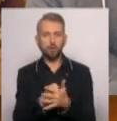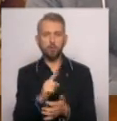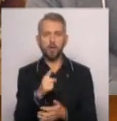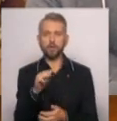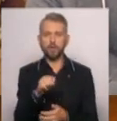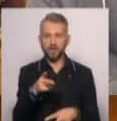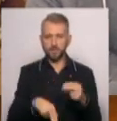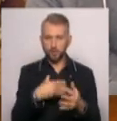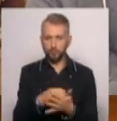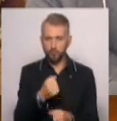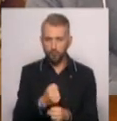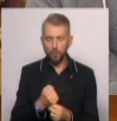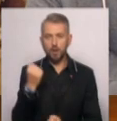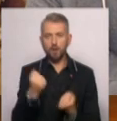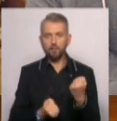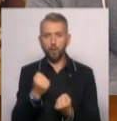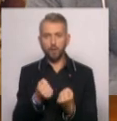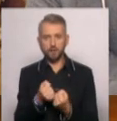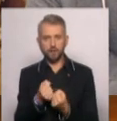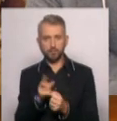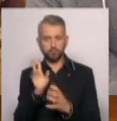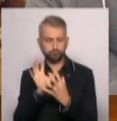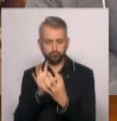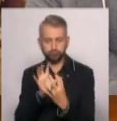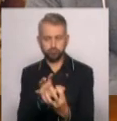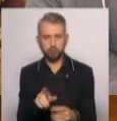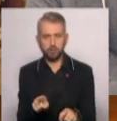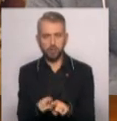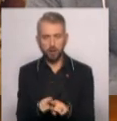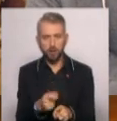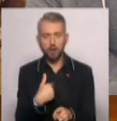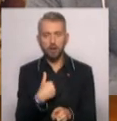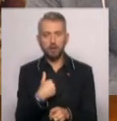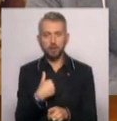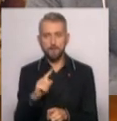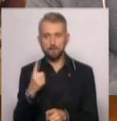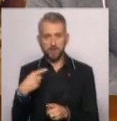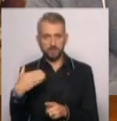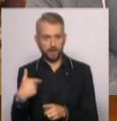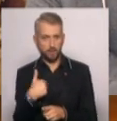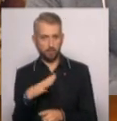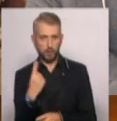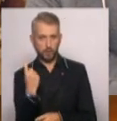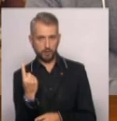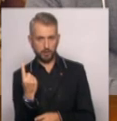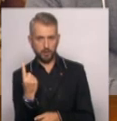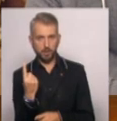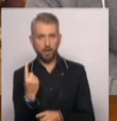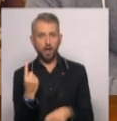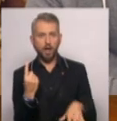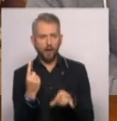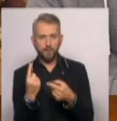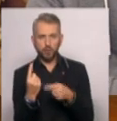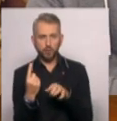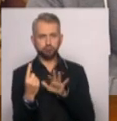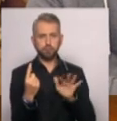свою роботу. Водій під'їхав так, що я підійшла до перших дверей, була єдина, а всі решта пішли на